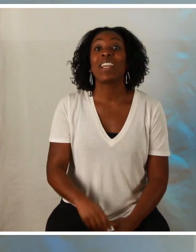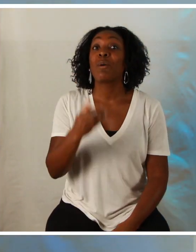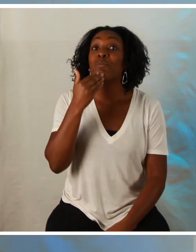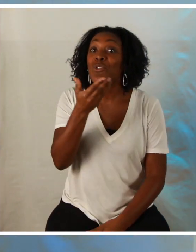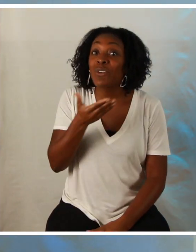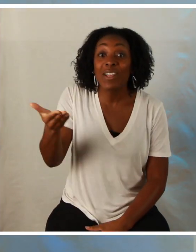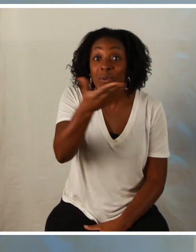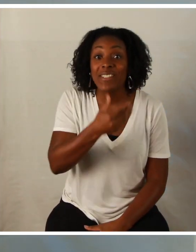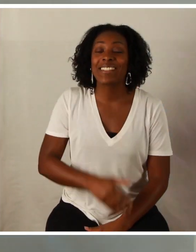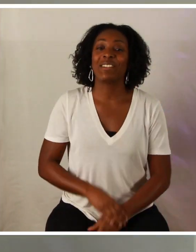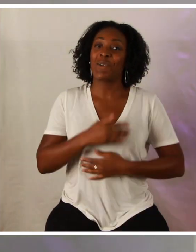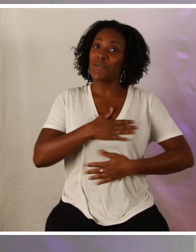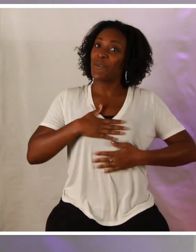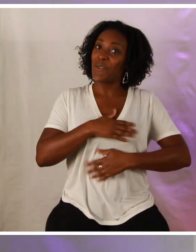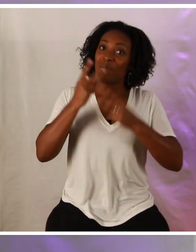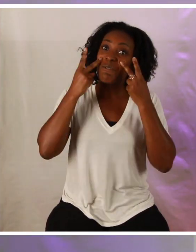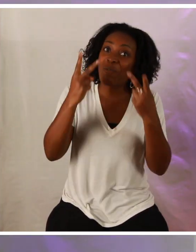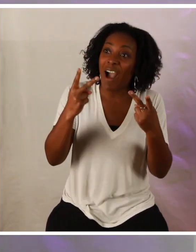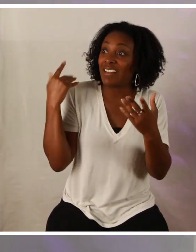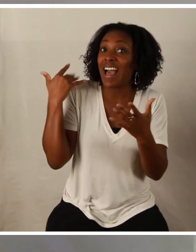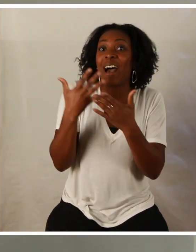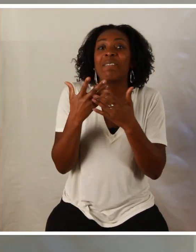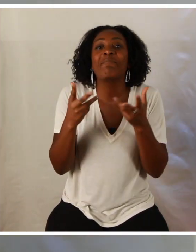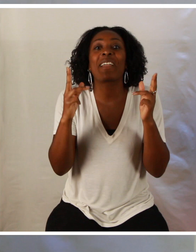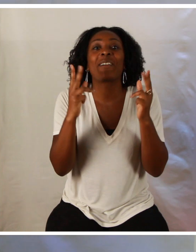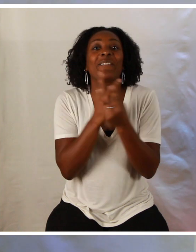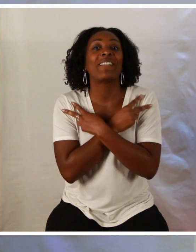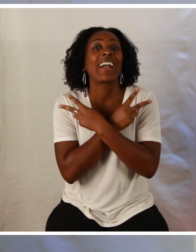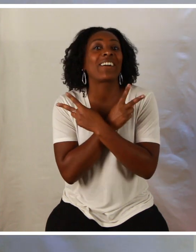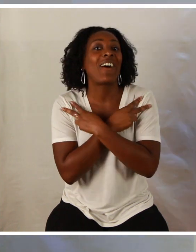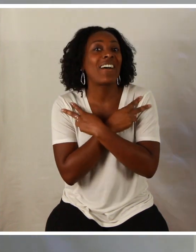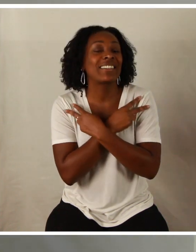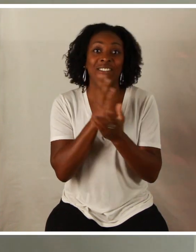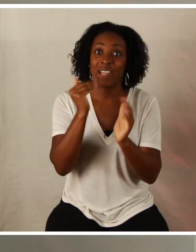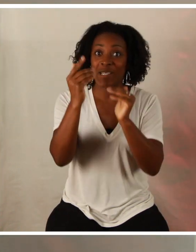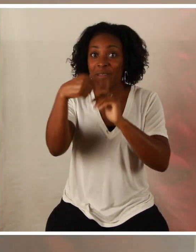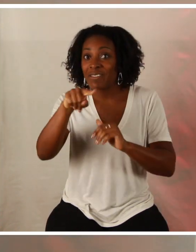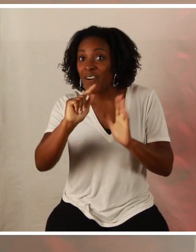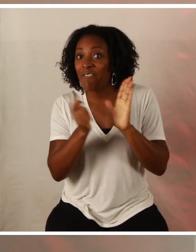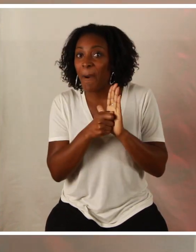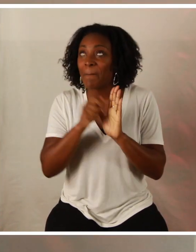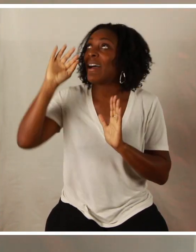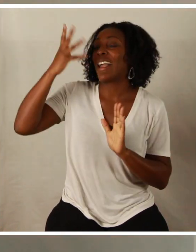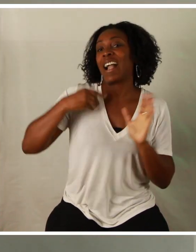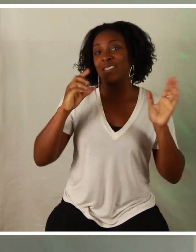Eh bien, bonjour à tous et à toutes. Content de vous retrouver après cette période de vacances. J'espère que vous allez bien, par la grâce de